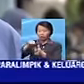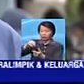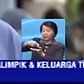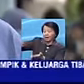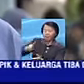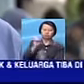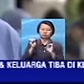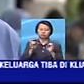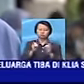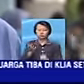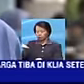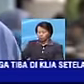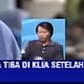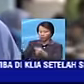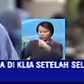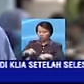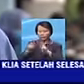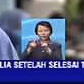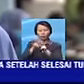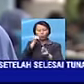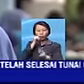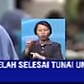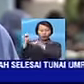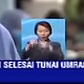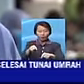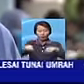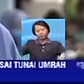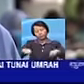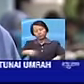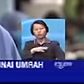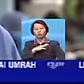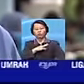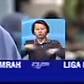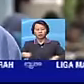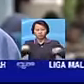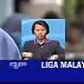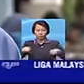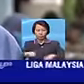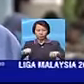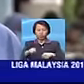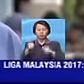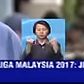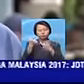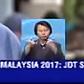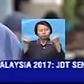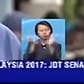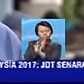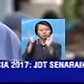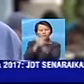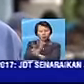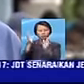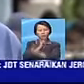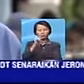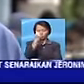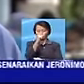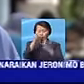mereka. Mereka dengan sukarela datang dan memasak dan diadakan secara bergile-gile, 10